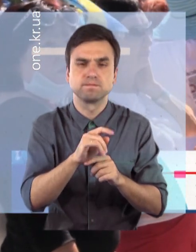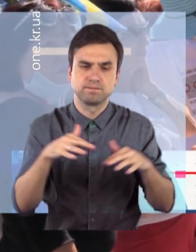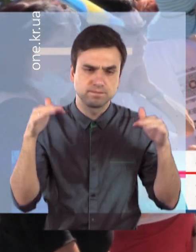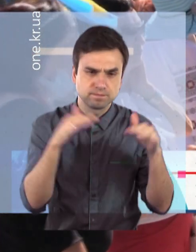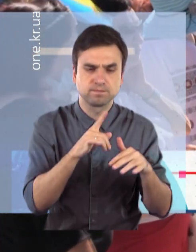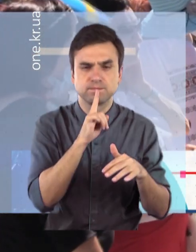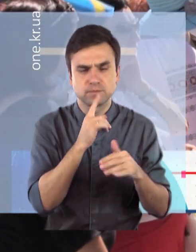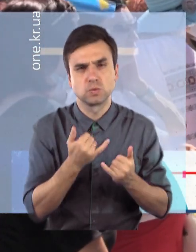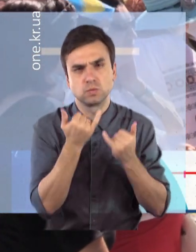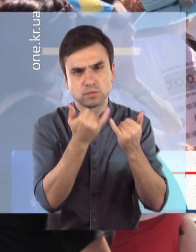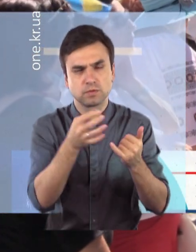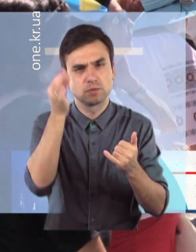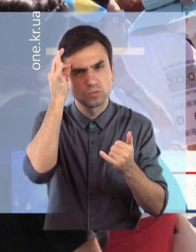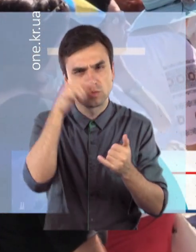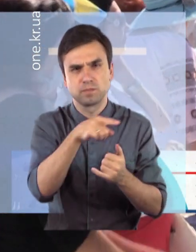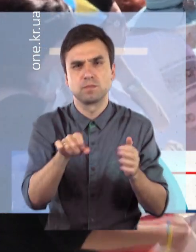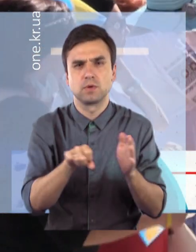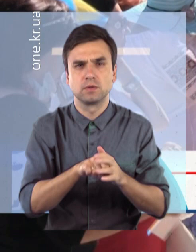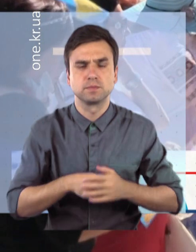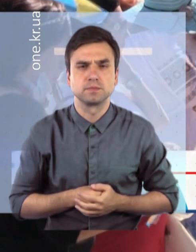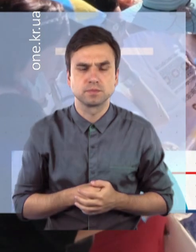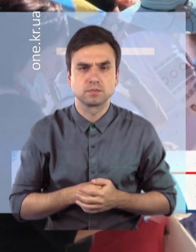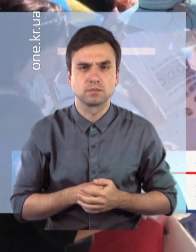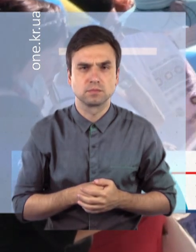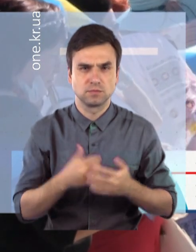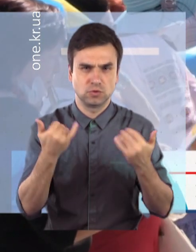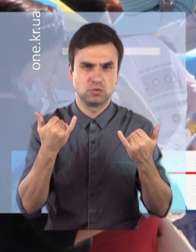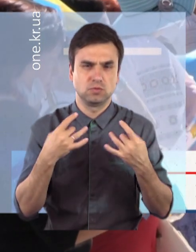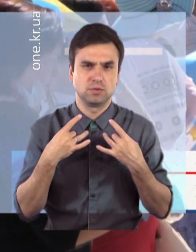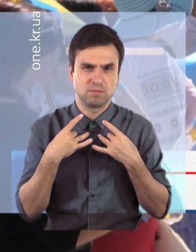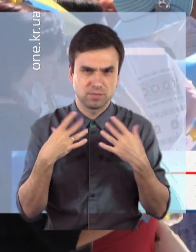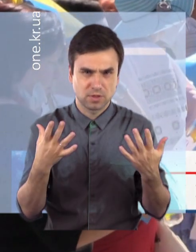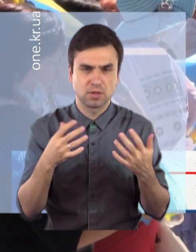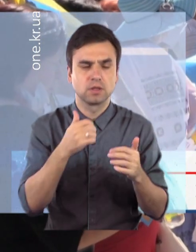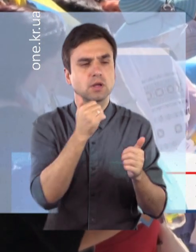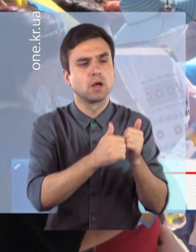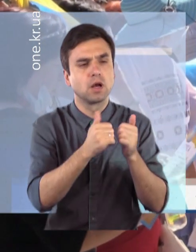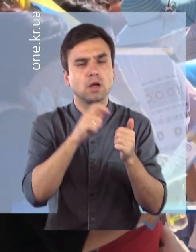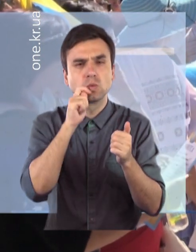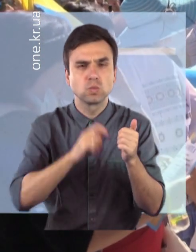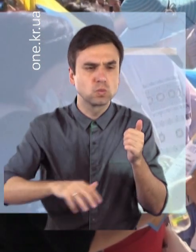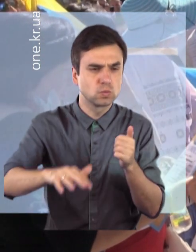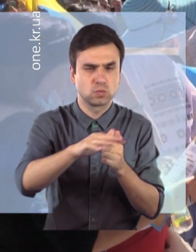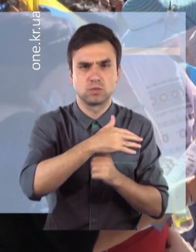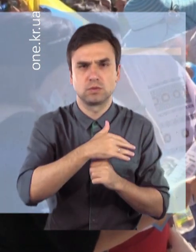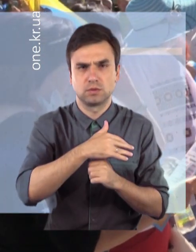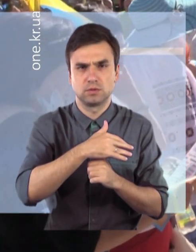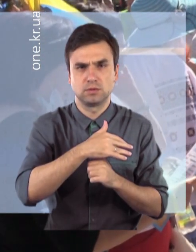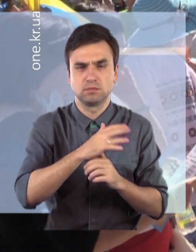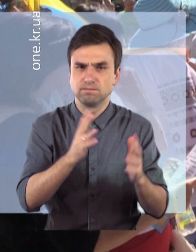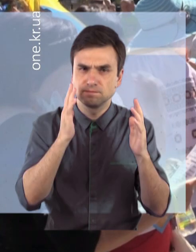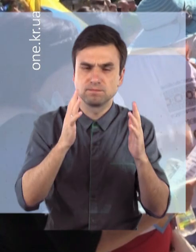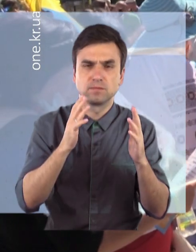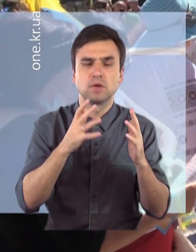вирішили вийти. Оце наше свято. Свято кожного українця, кожного патріота, кожного того, хто любить цю